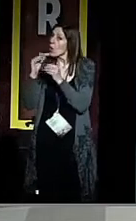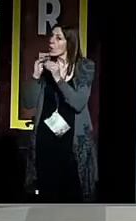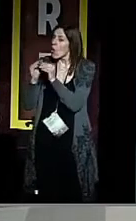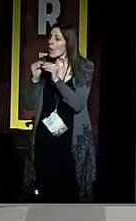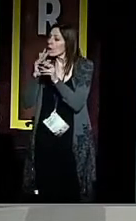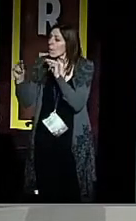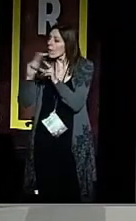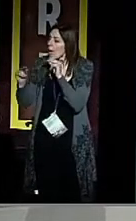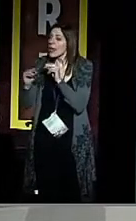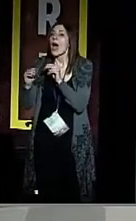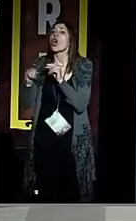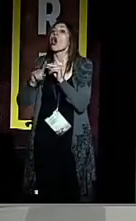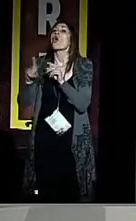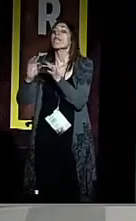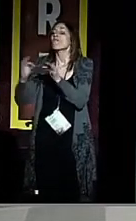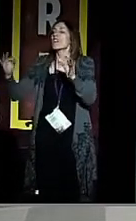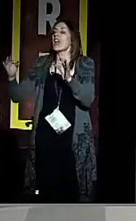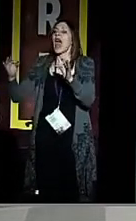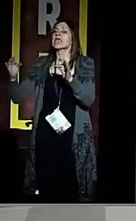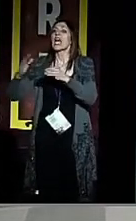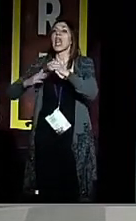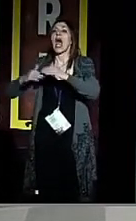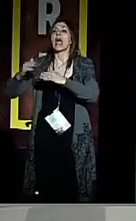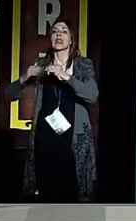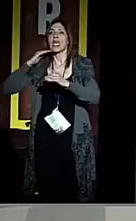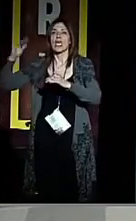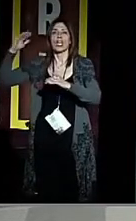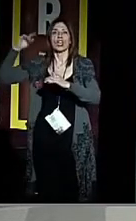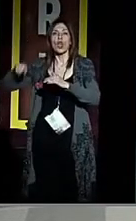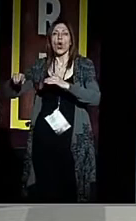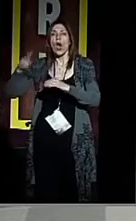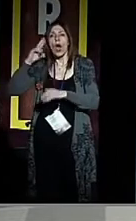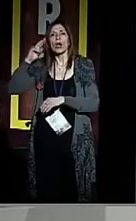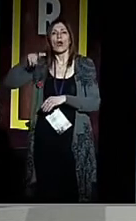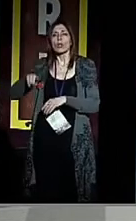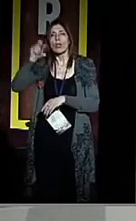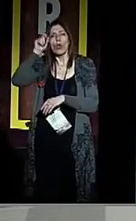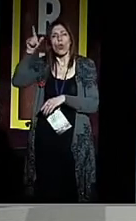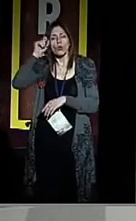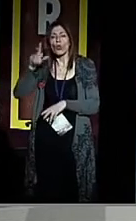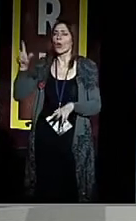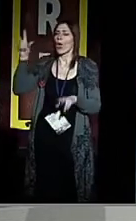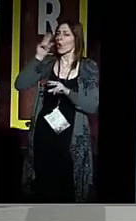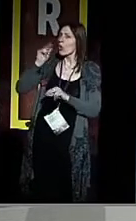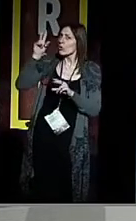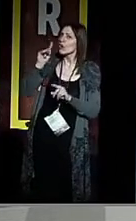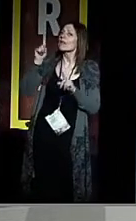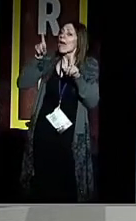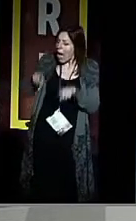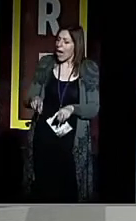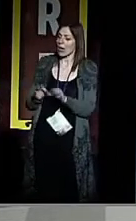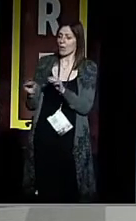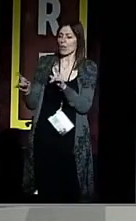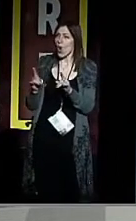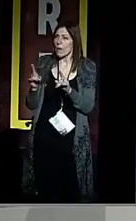delle semplici frasi in latino. Ha ricordato come la cultura, la conoscenza, anche nel momento